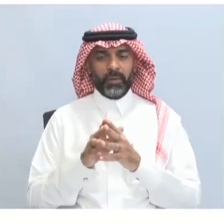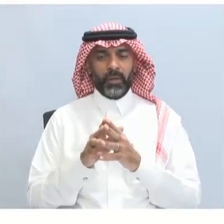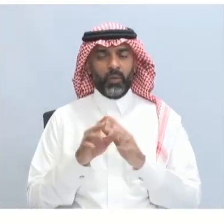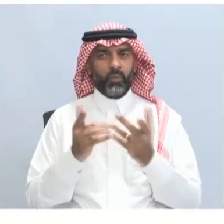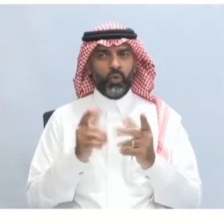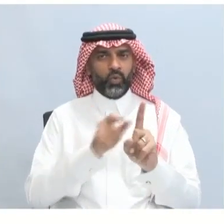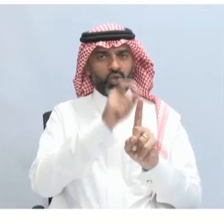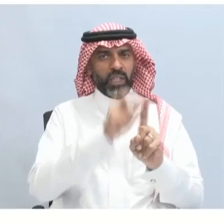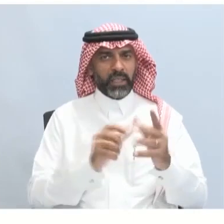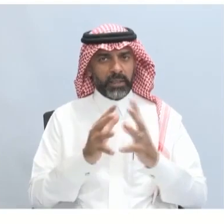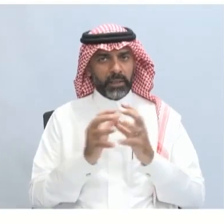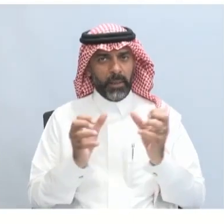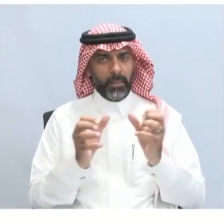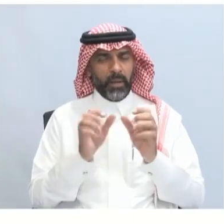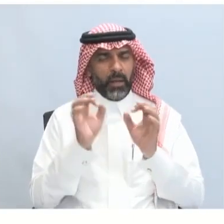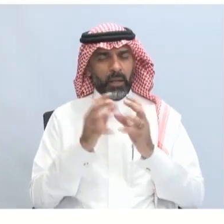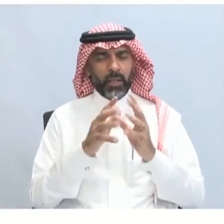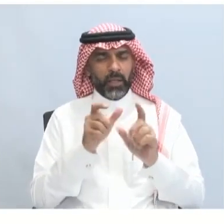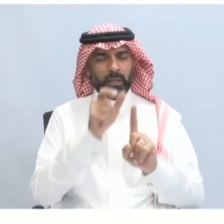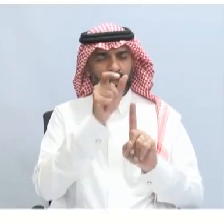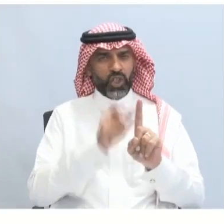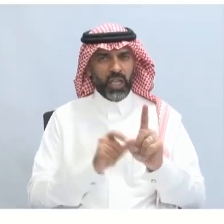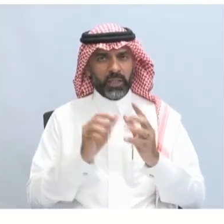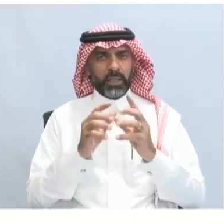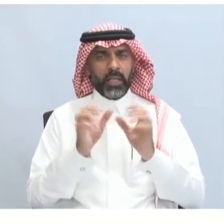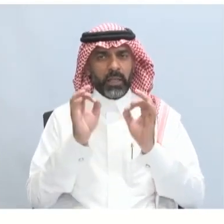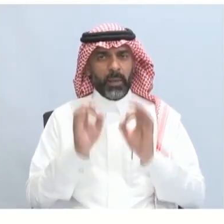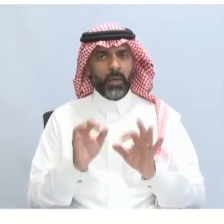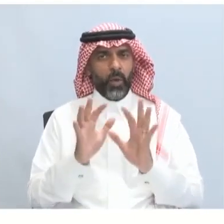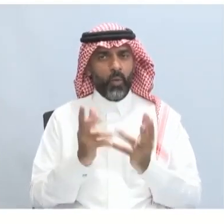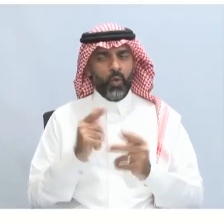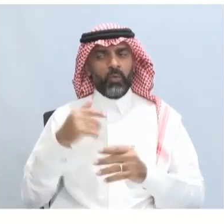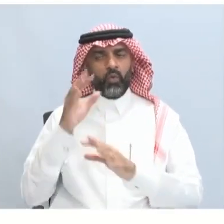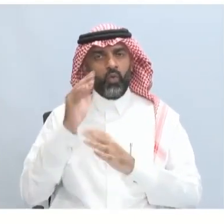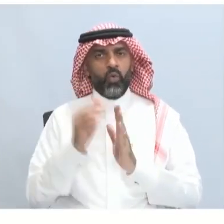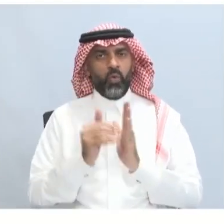ذلك من خلال ما يوجد عندكم في الكتاب